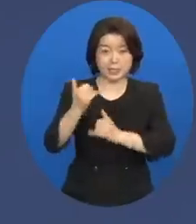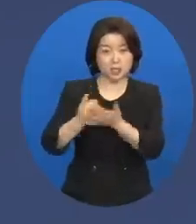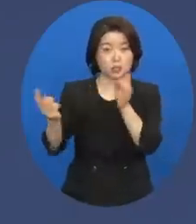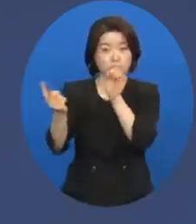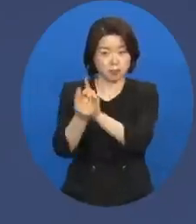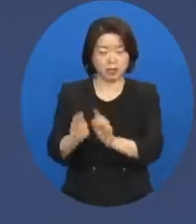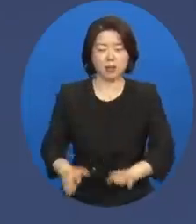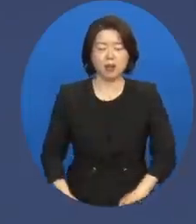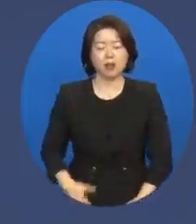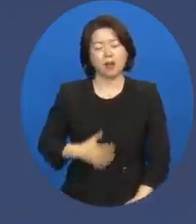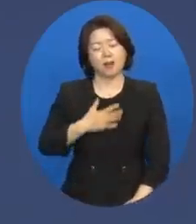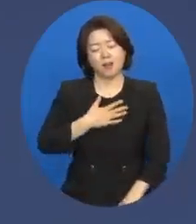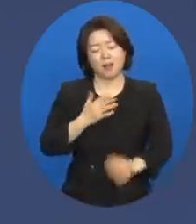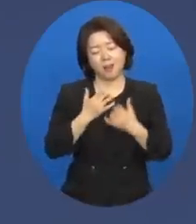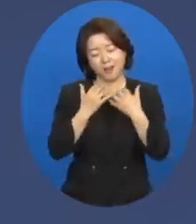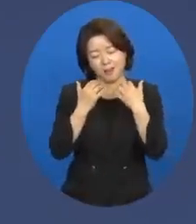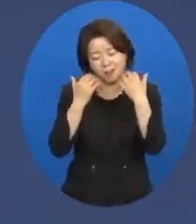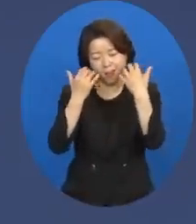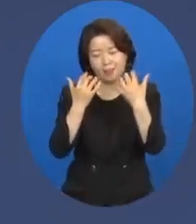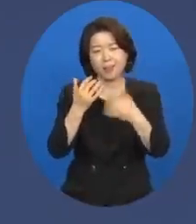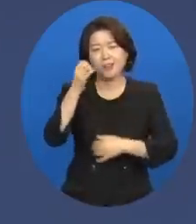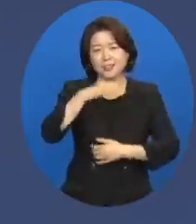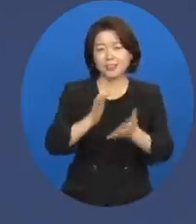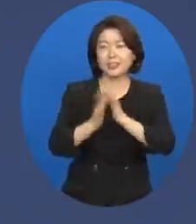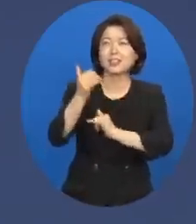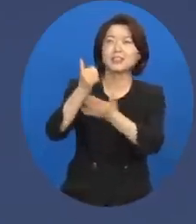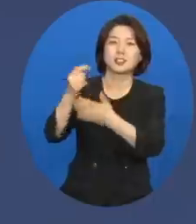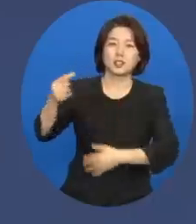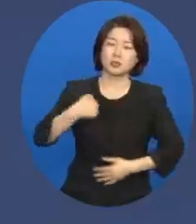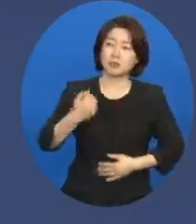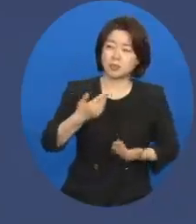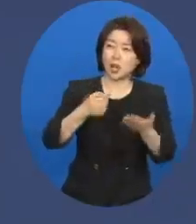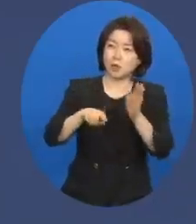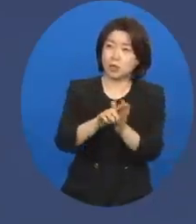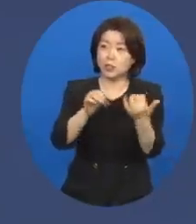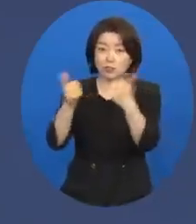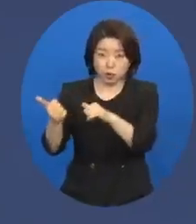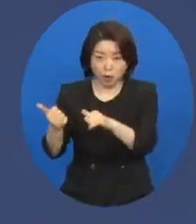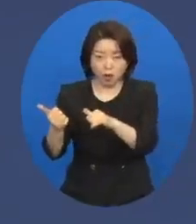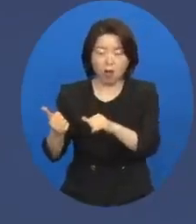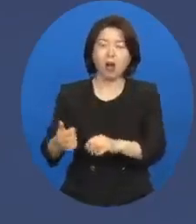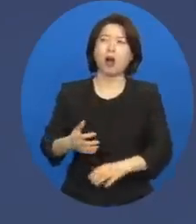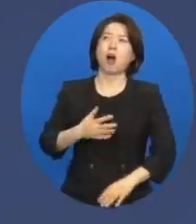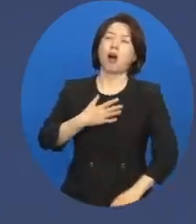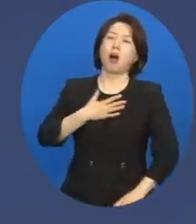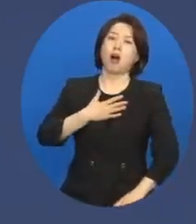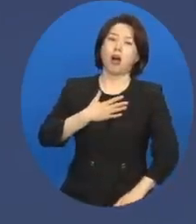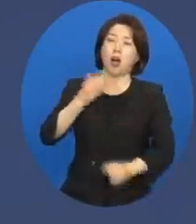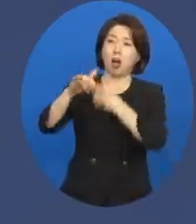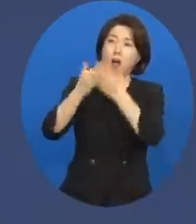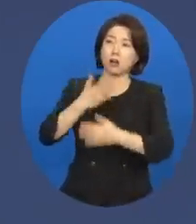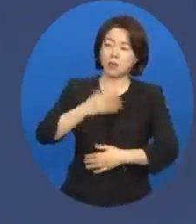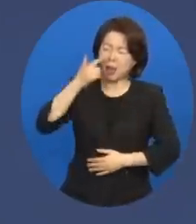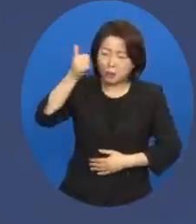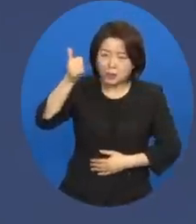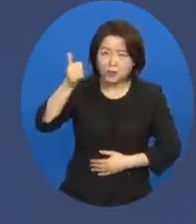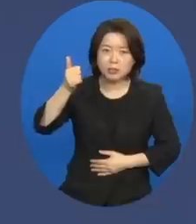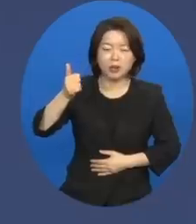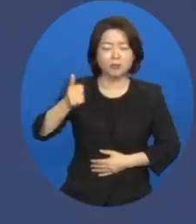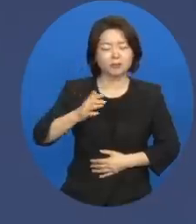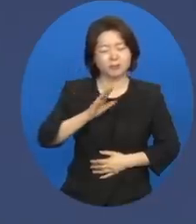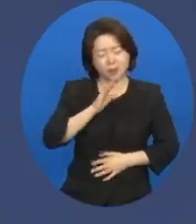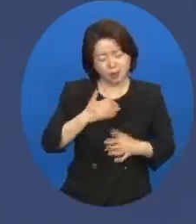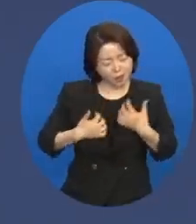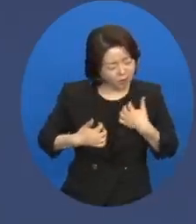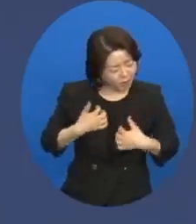가슴 벅차도록 그냥 예수님을 내 예수님이 날 위해 죽으셨다는데 하나님이 우리 아버지라는데 너무 기뻐서